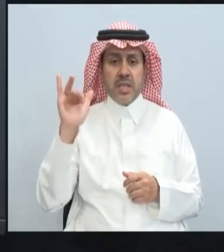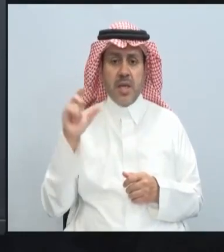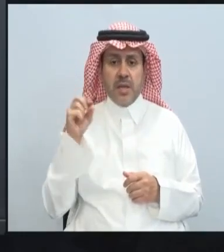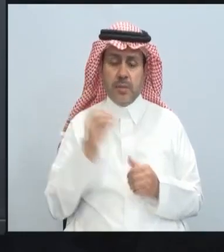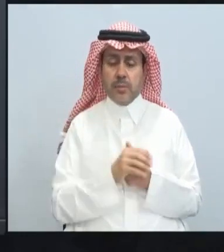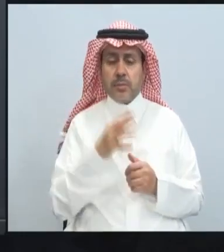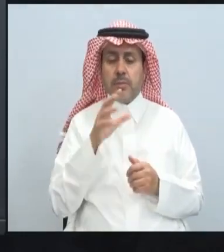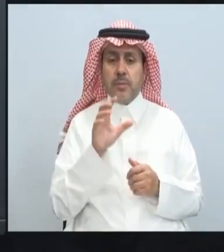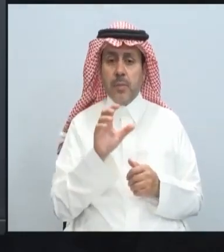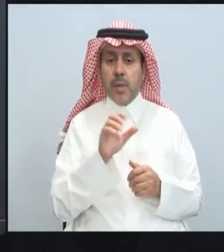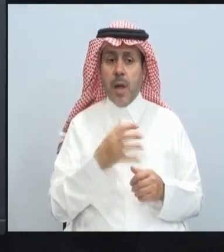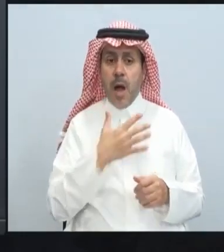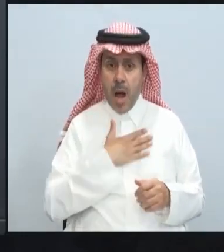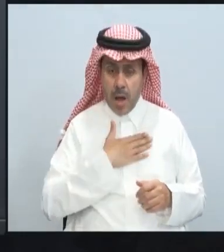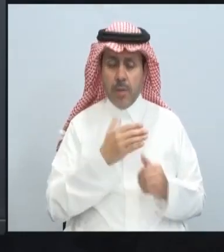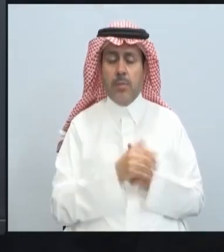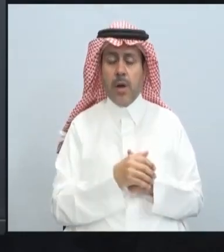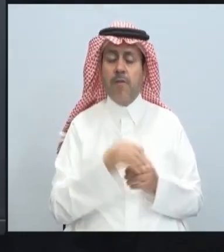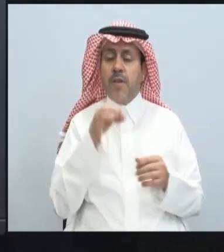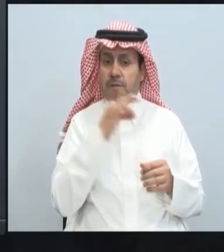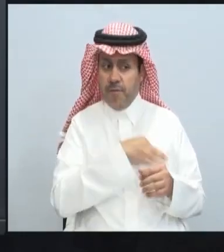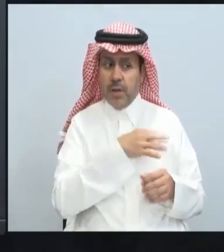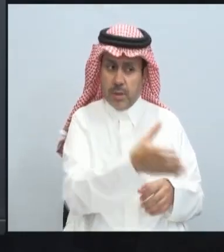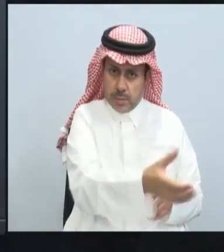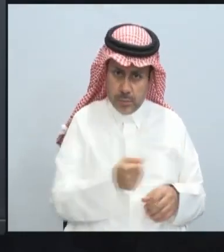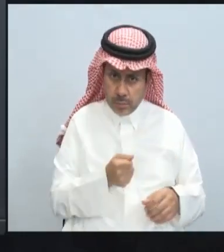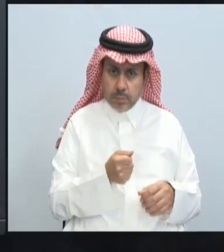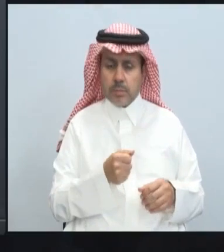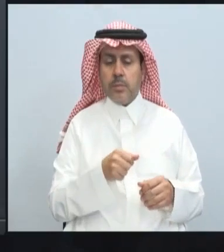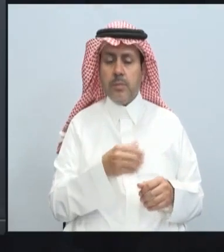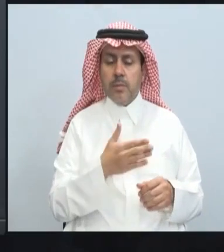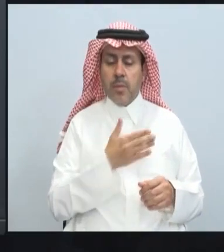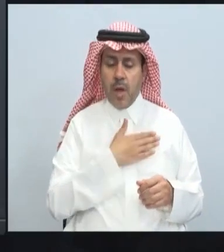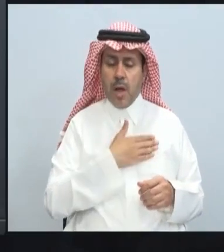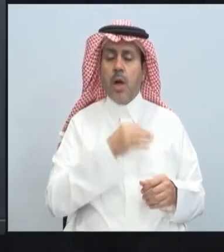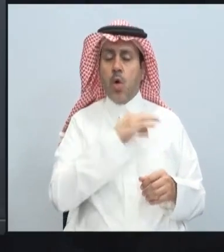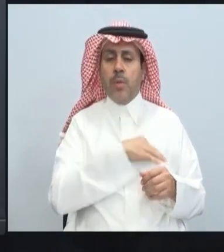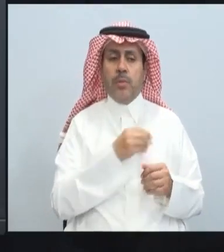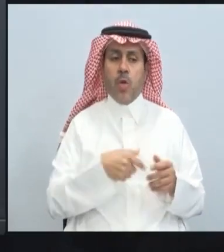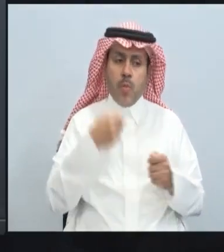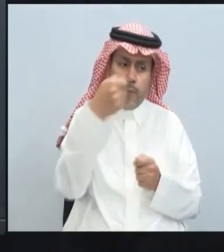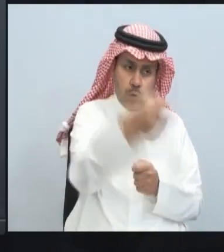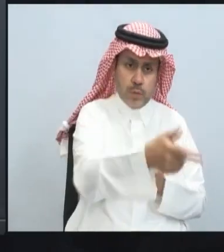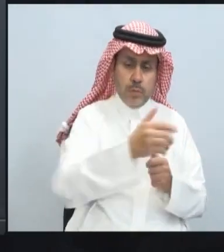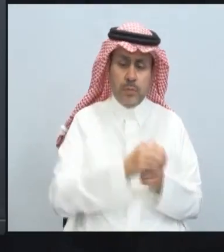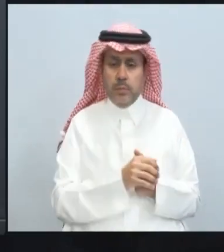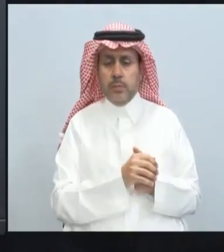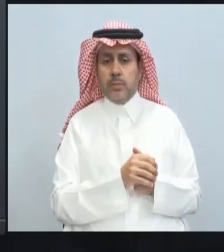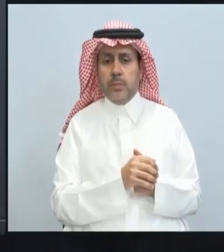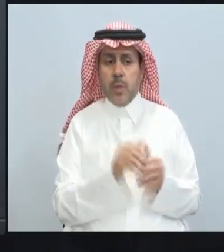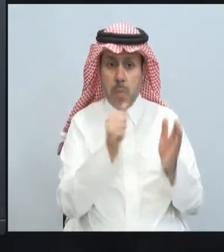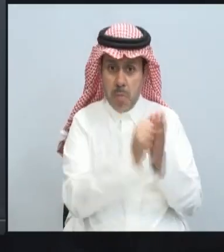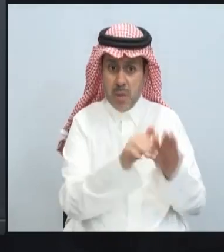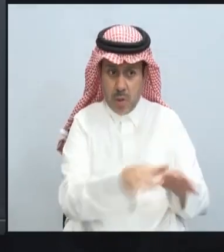ذلك وترى المصلحه في هذا الامر في نزع هذه الملكيه ثم يعوض هذا الشخص بما تراها